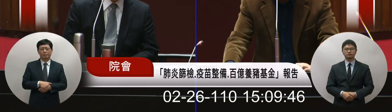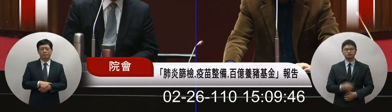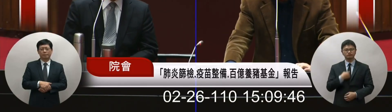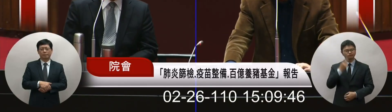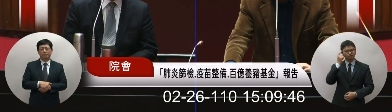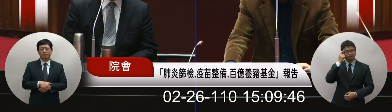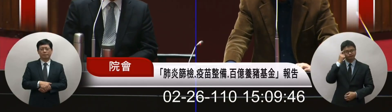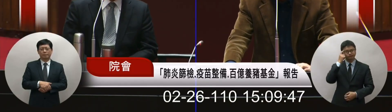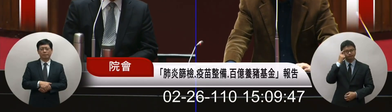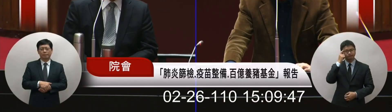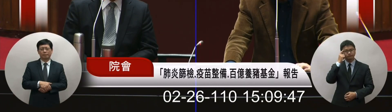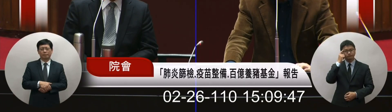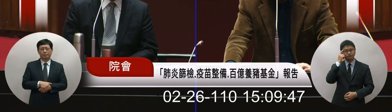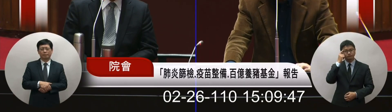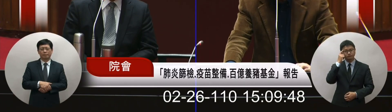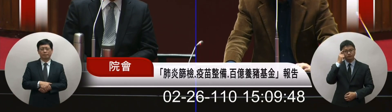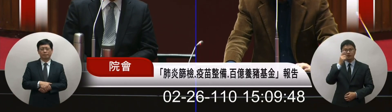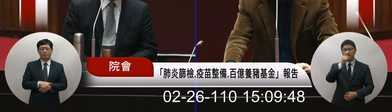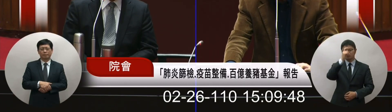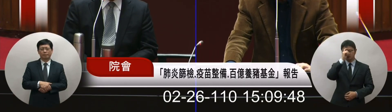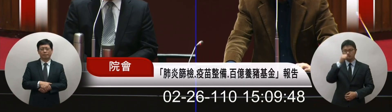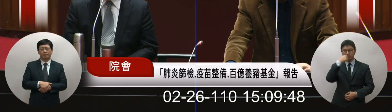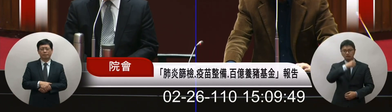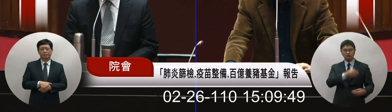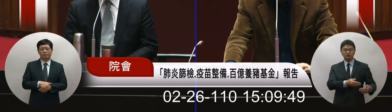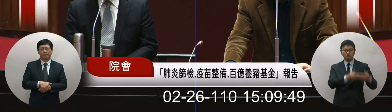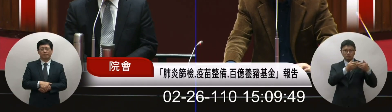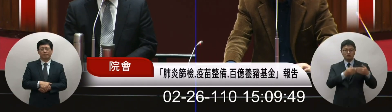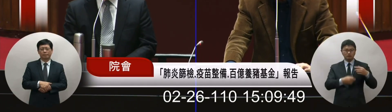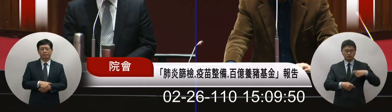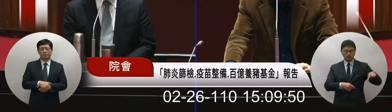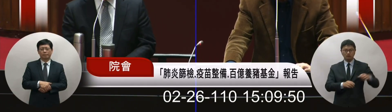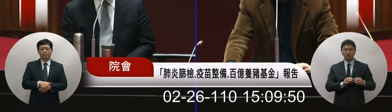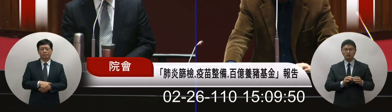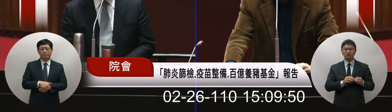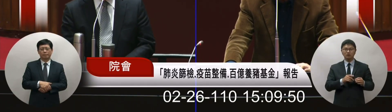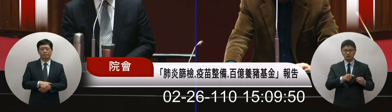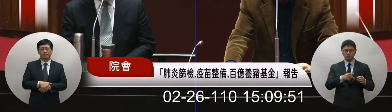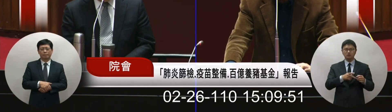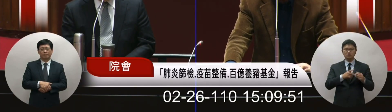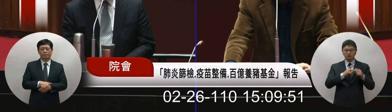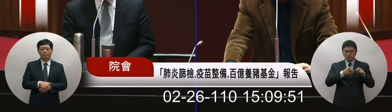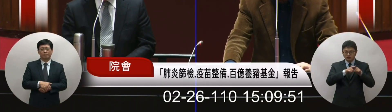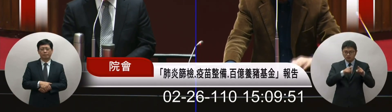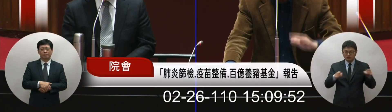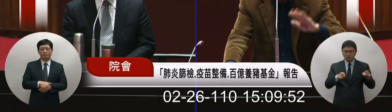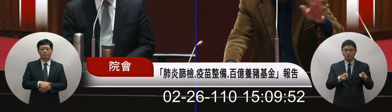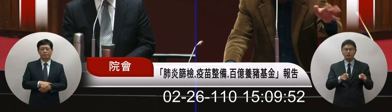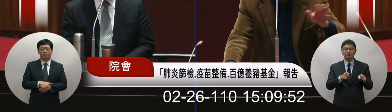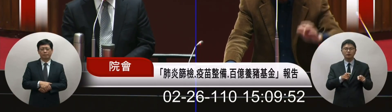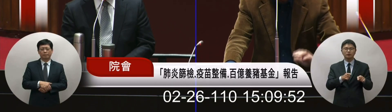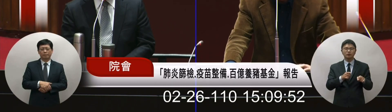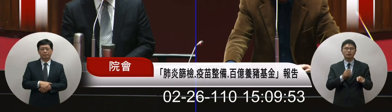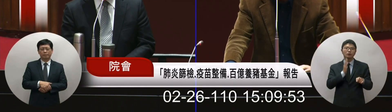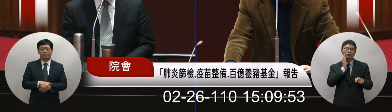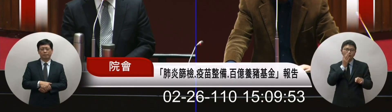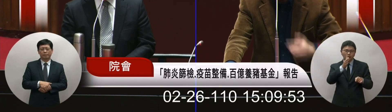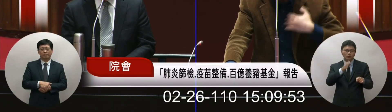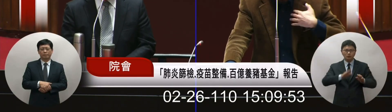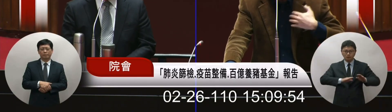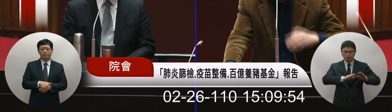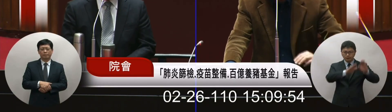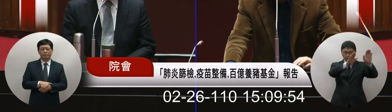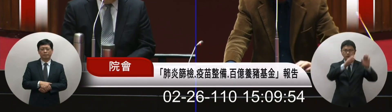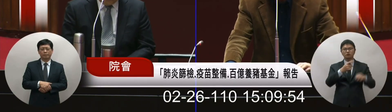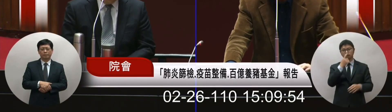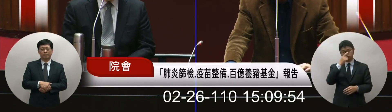了希望两岸关系可以朝缓和和平的方向来进步了我也